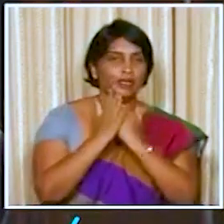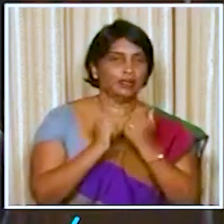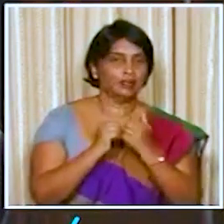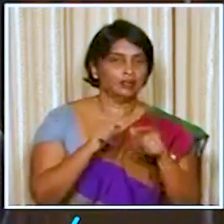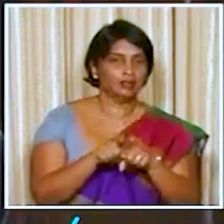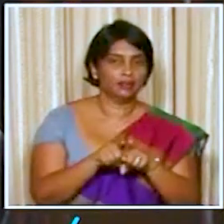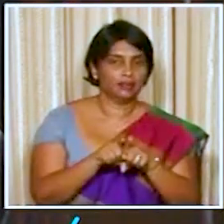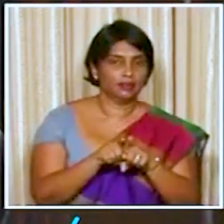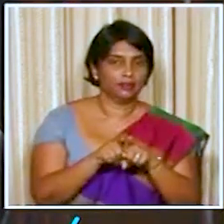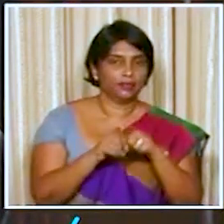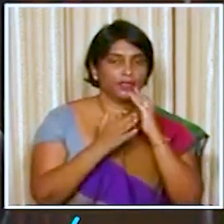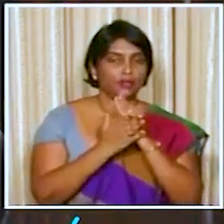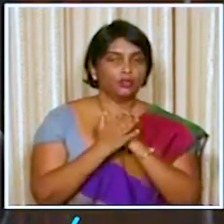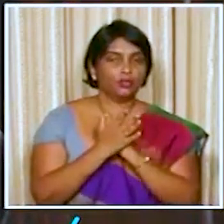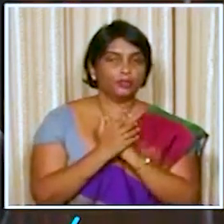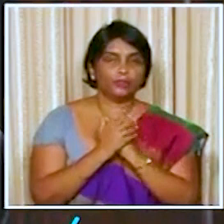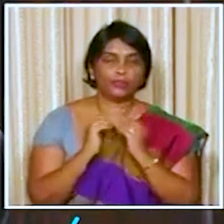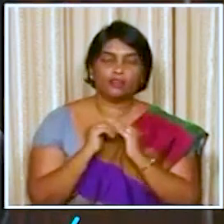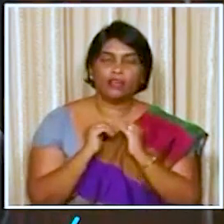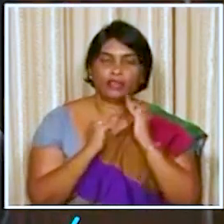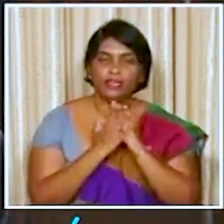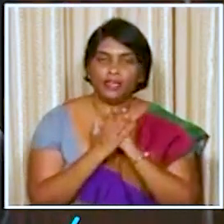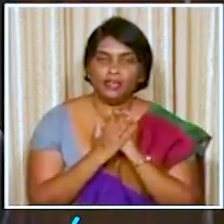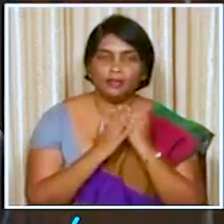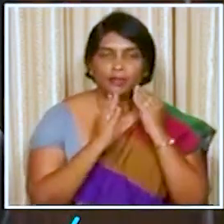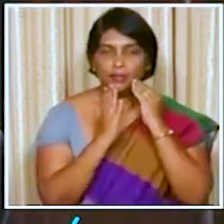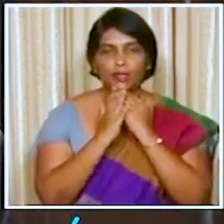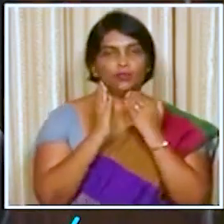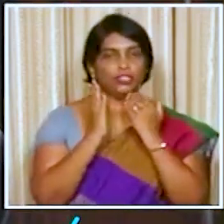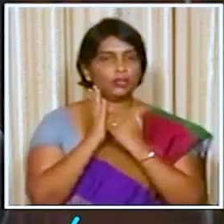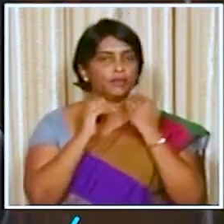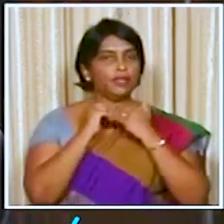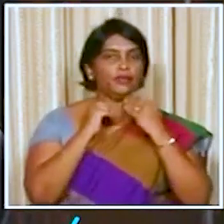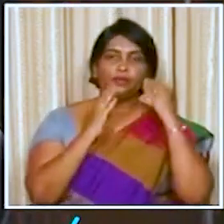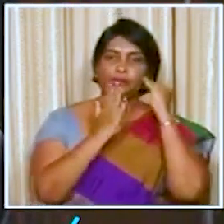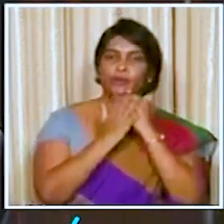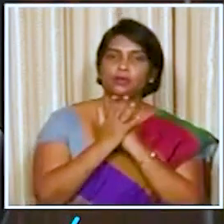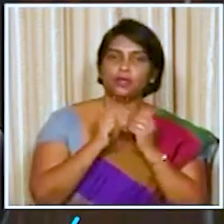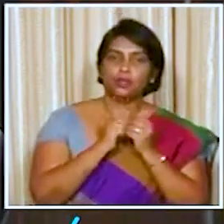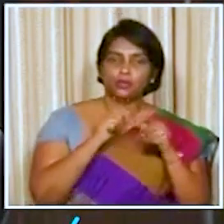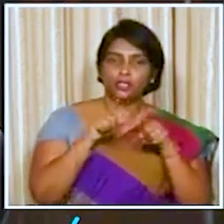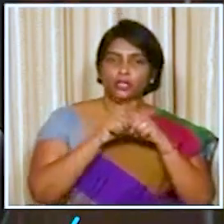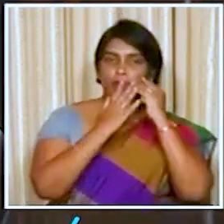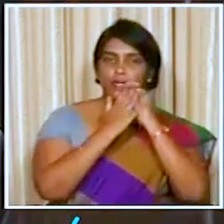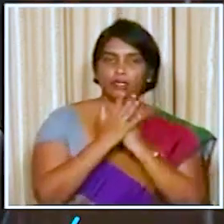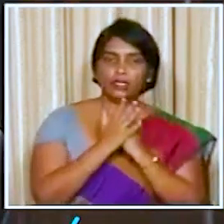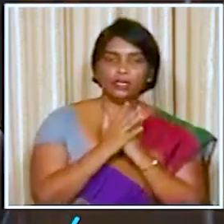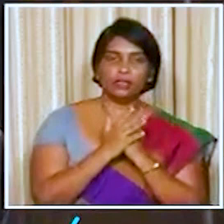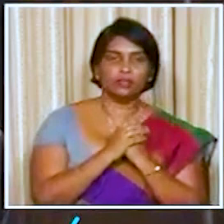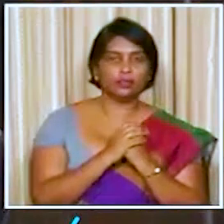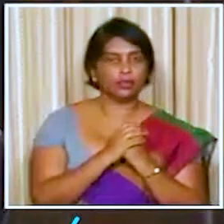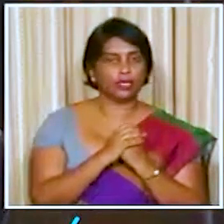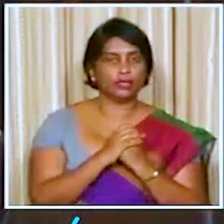පවා රට කියා දෙමි. ඒ අතරතුර චිත්‍රපටියක් බලන අහිංසකයාගේ පොකටුවටත්